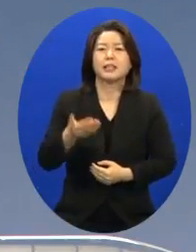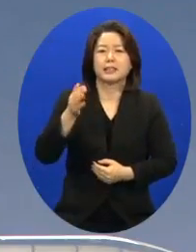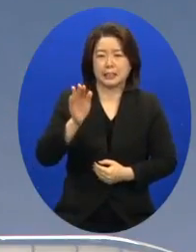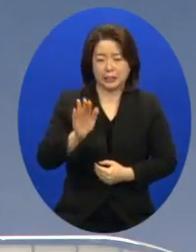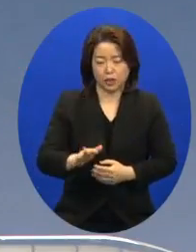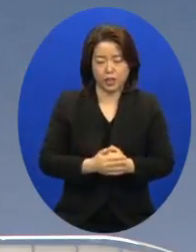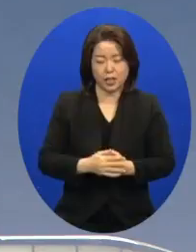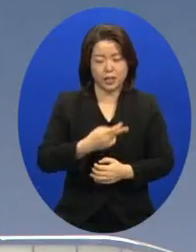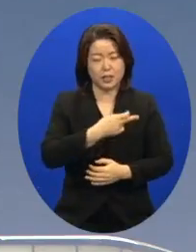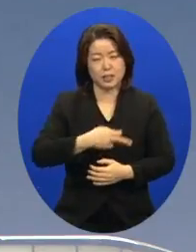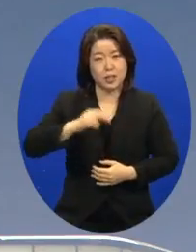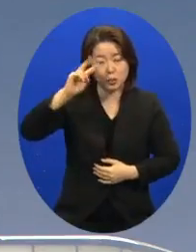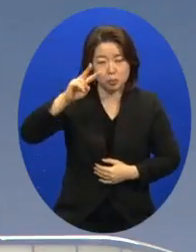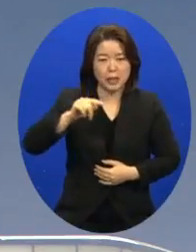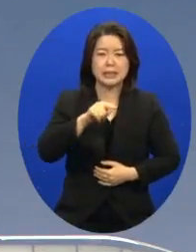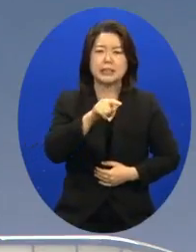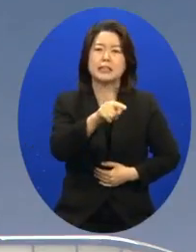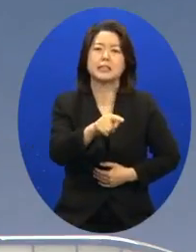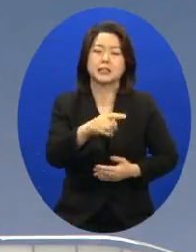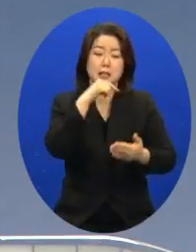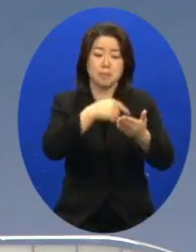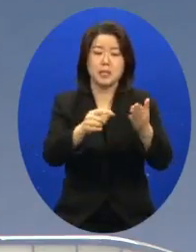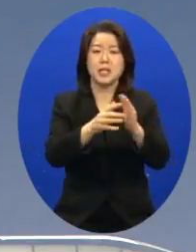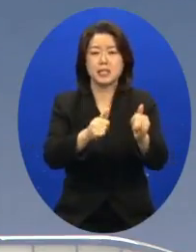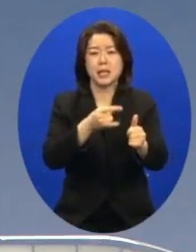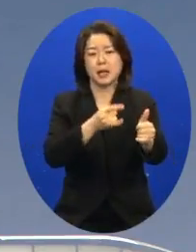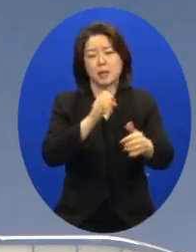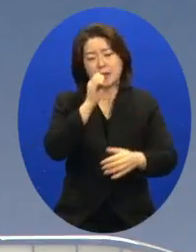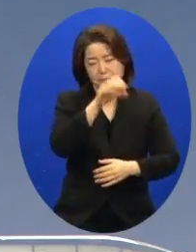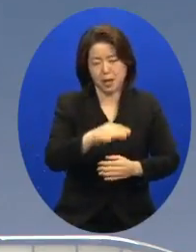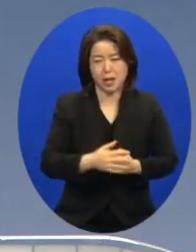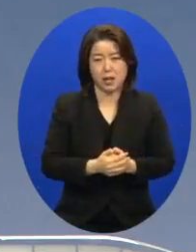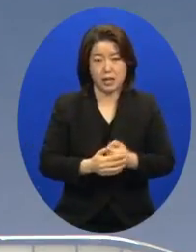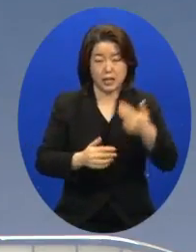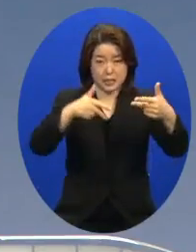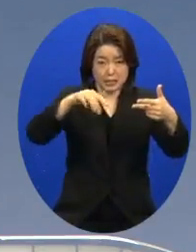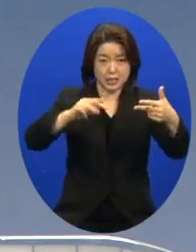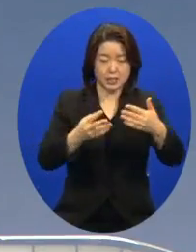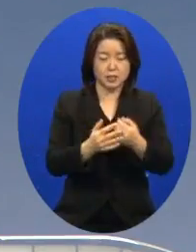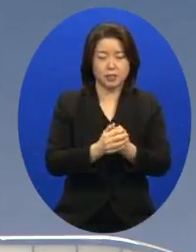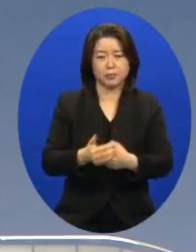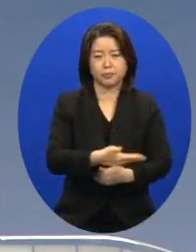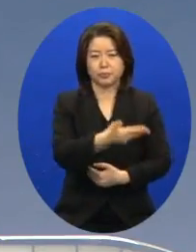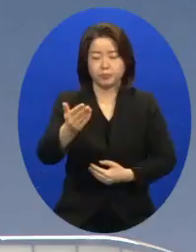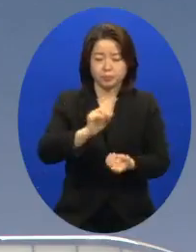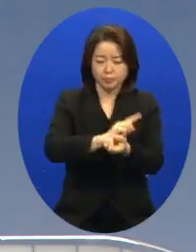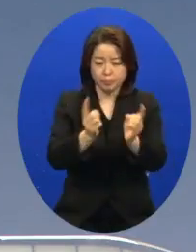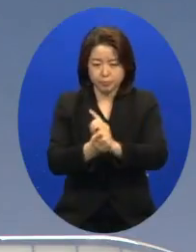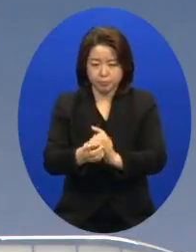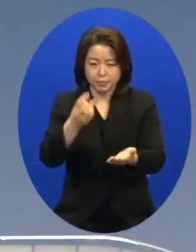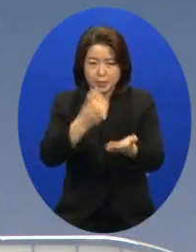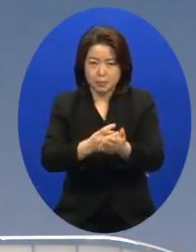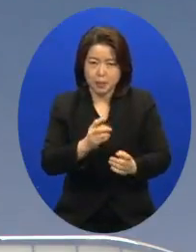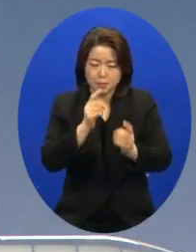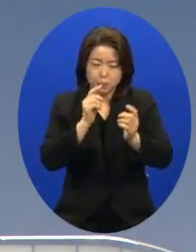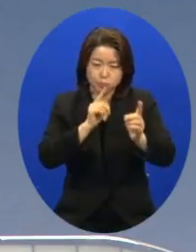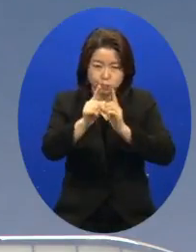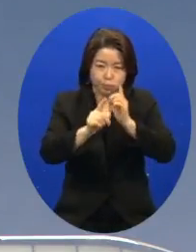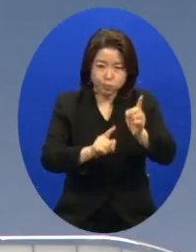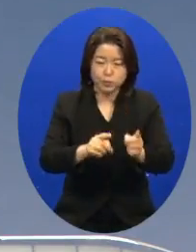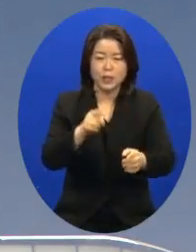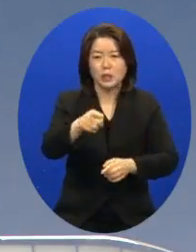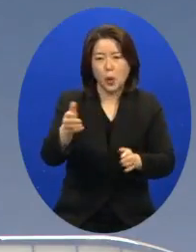사도 바울이 그 사람에게 말합니다 7z 왜 보면 여러분이 서로 소송을 제기하는 것 부터가